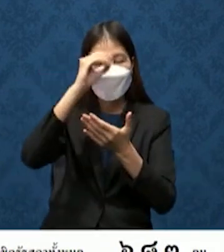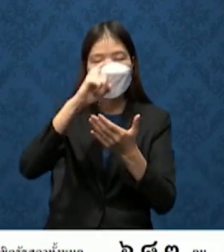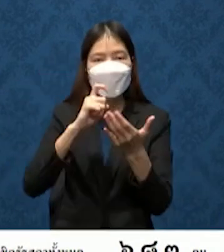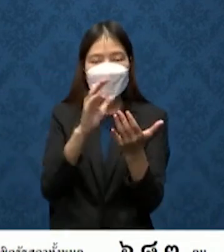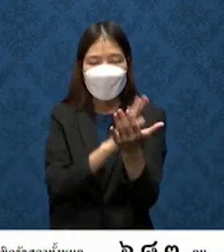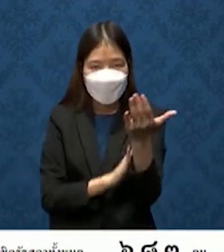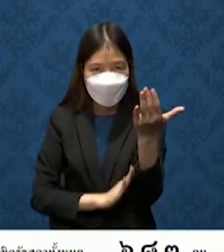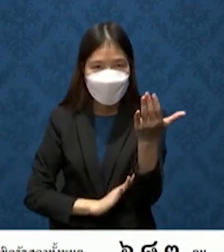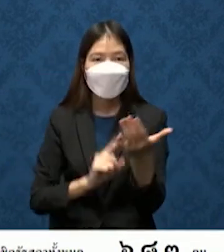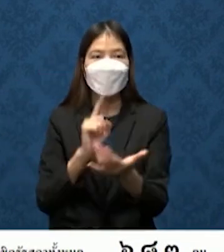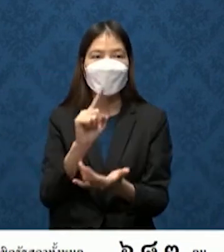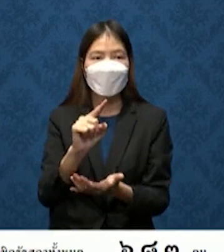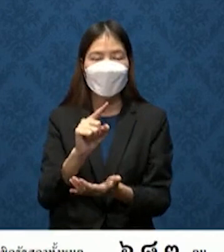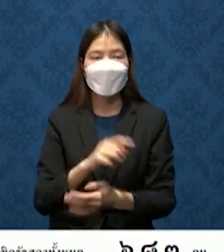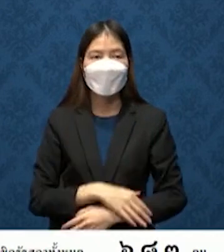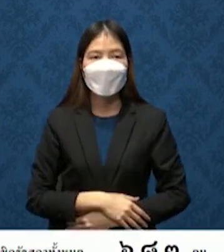วย Locum